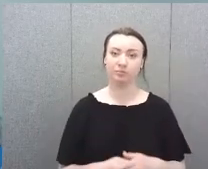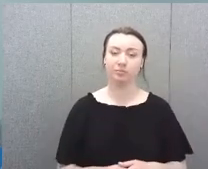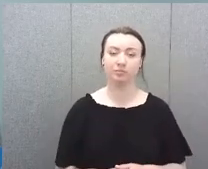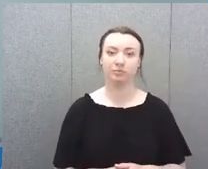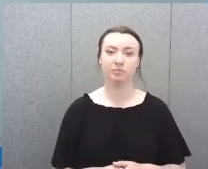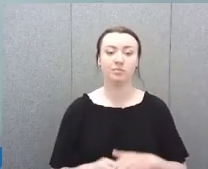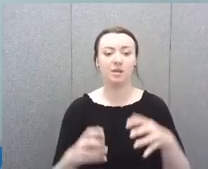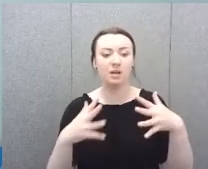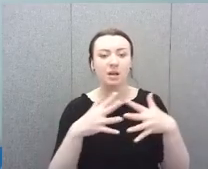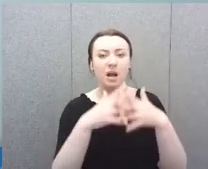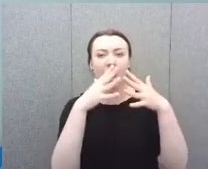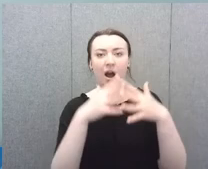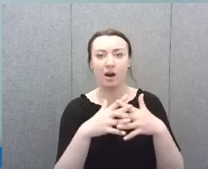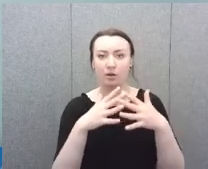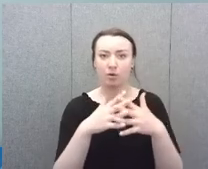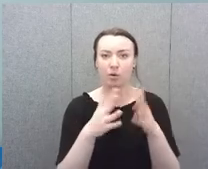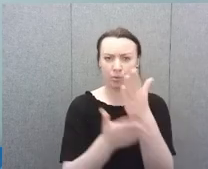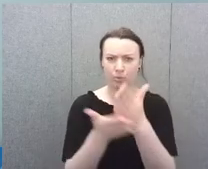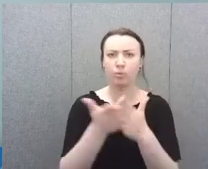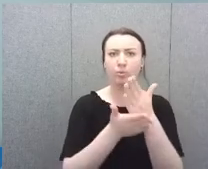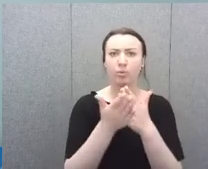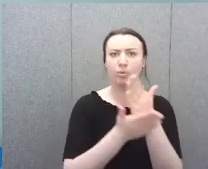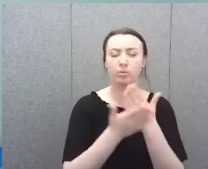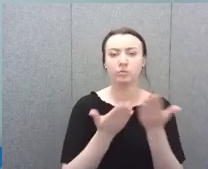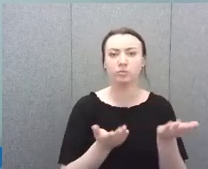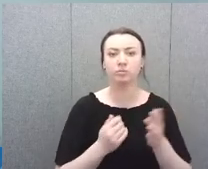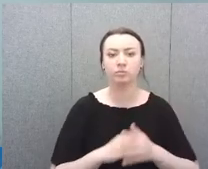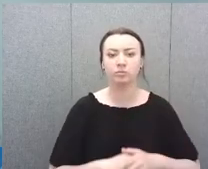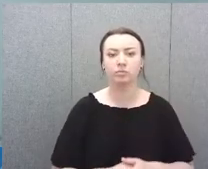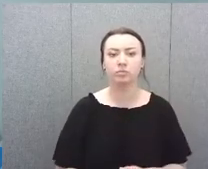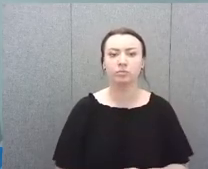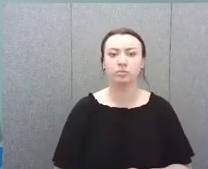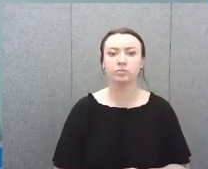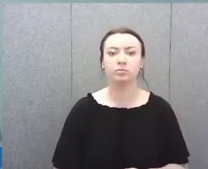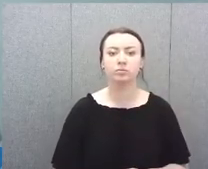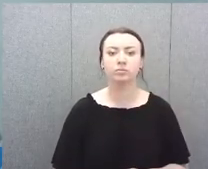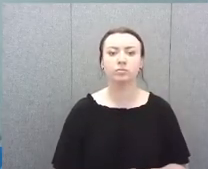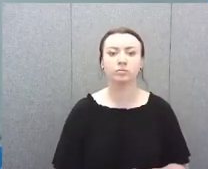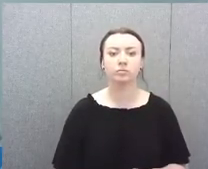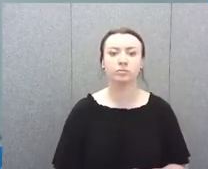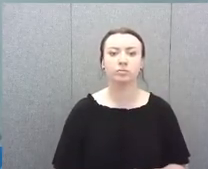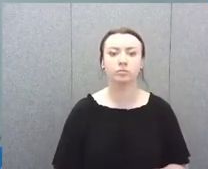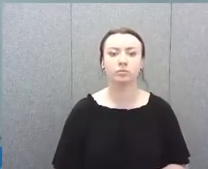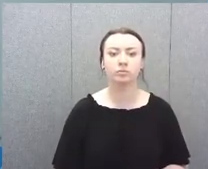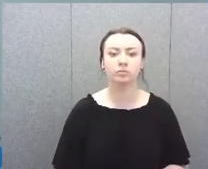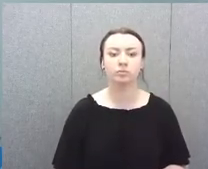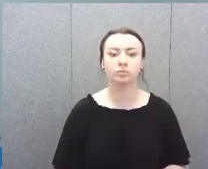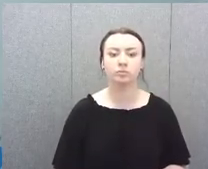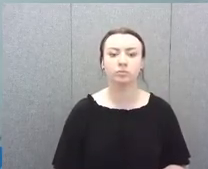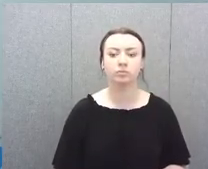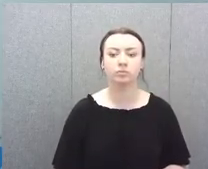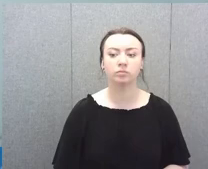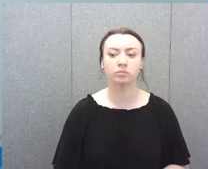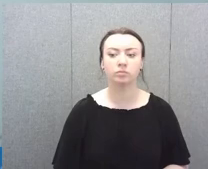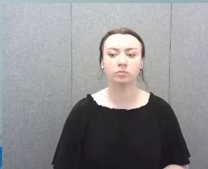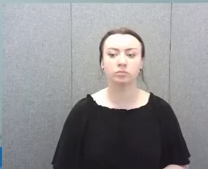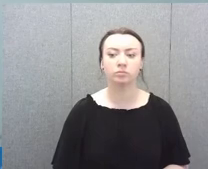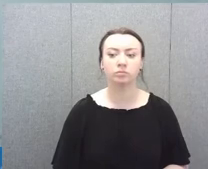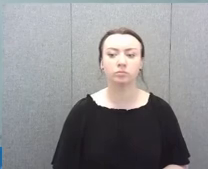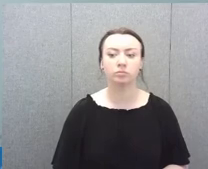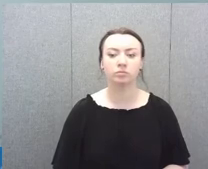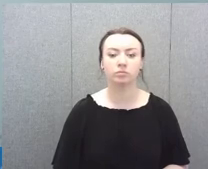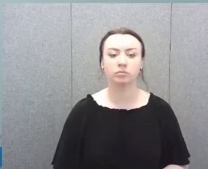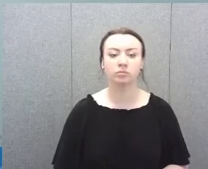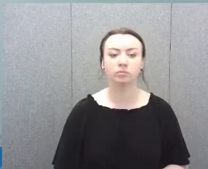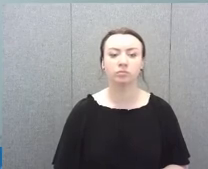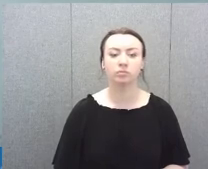Карбовская. Мы также поделимся конкретными случаями внедрения национального плана действий